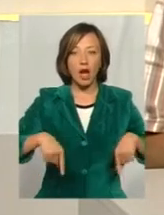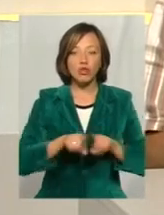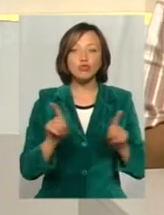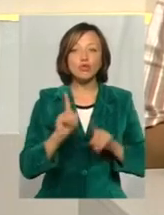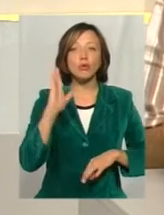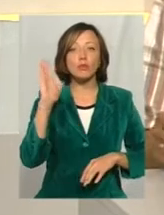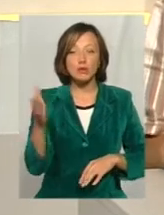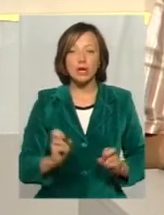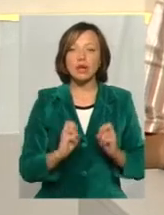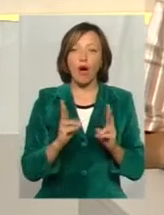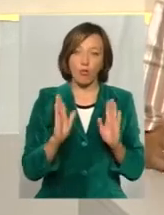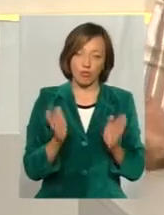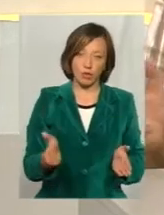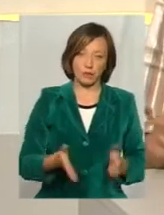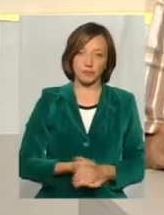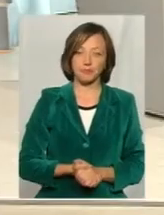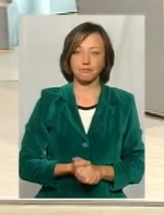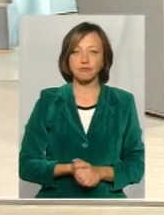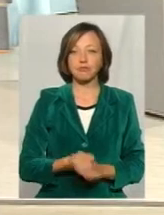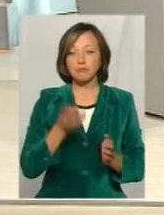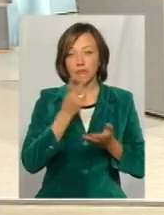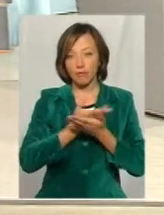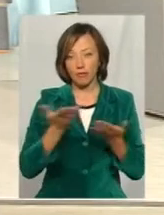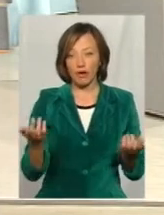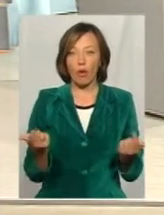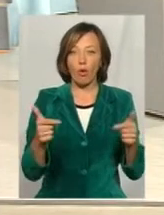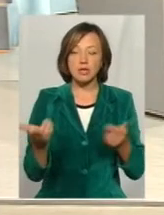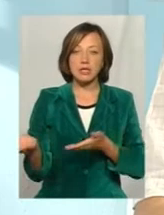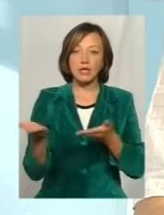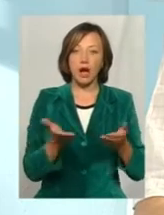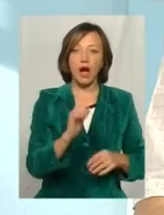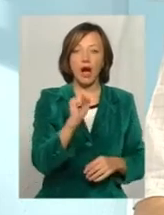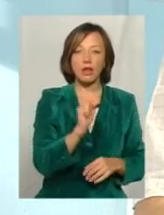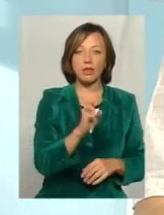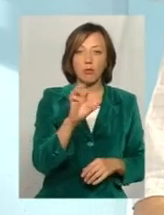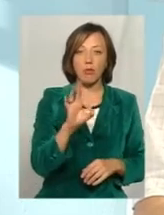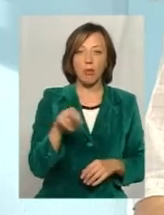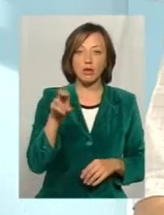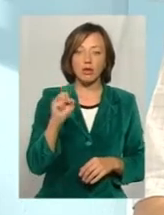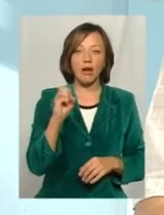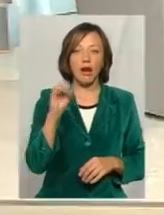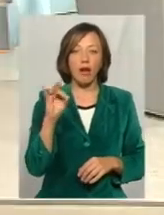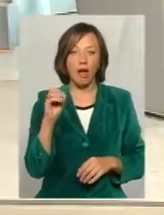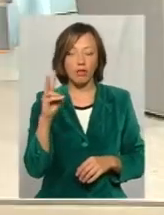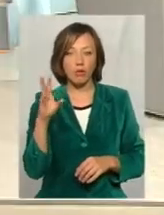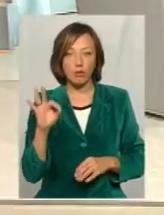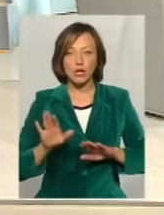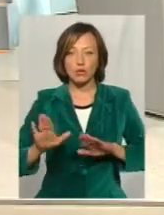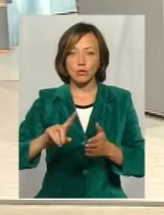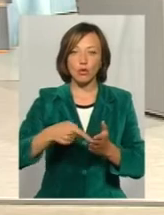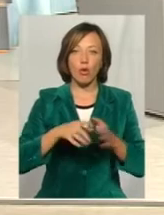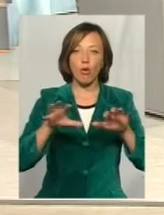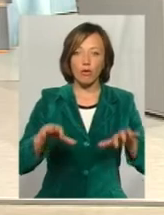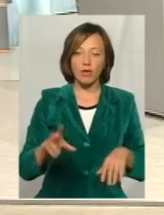і як має бути. Ну, представлю наших гостей. Це Андрій Бондаренко, заступник Хмельницького міського голови, та Віталій Дзюба, начальник обласного